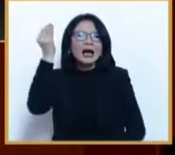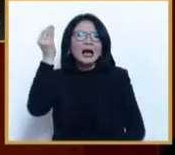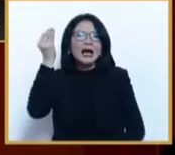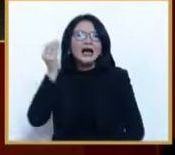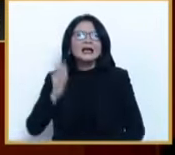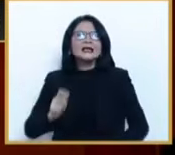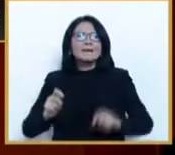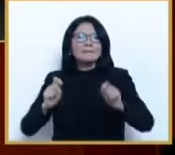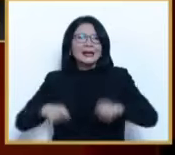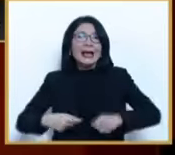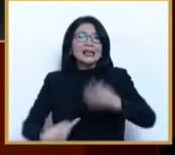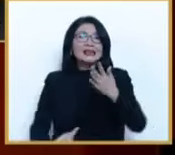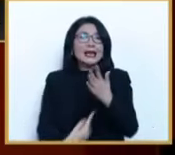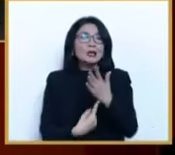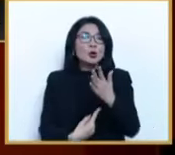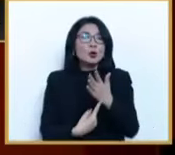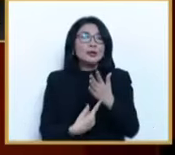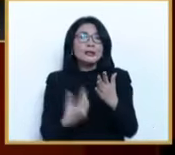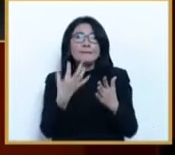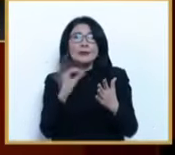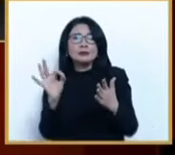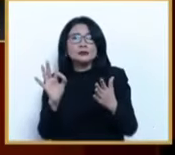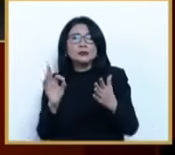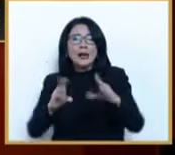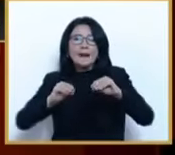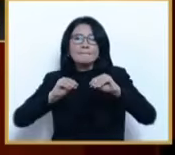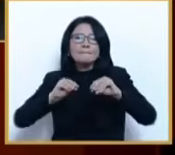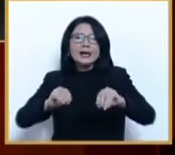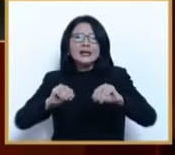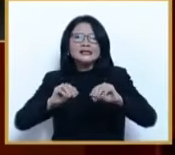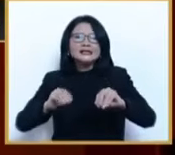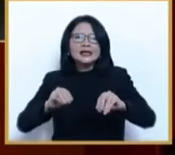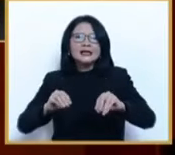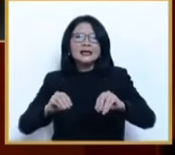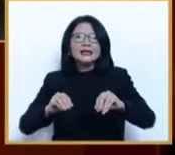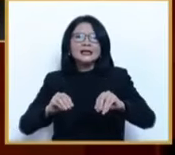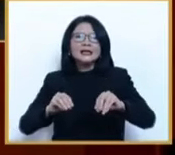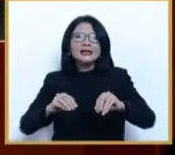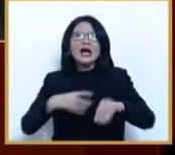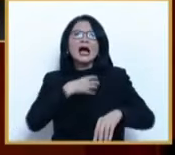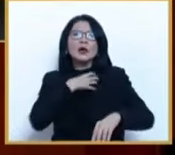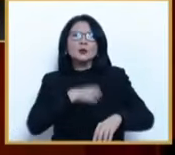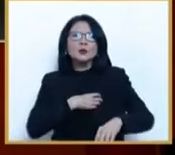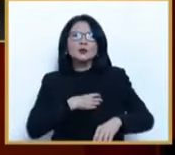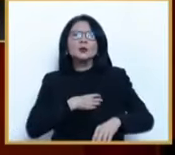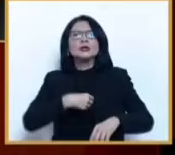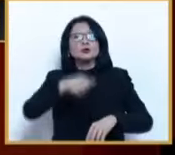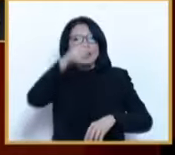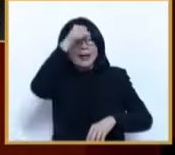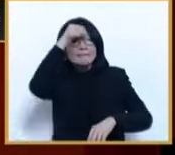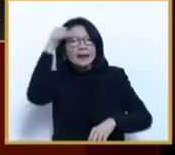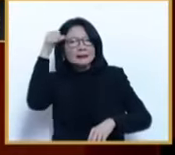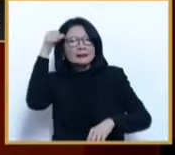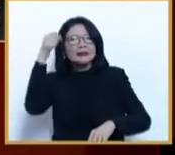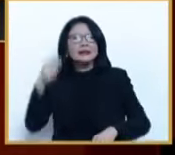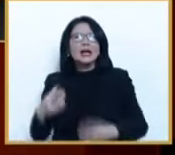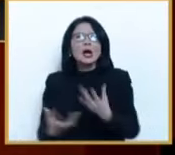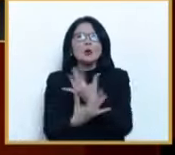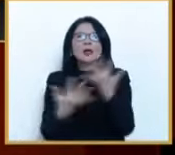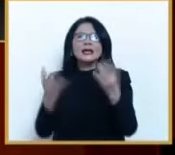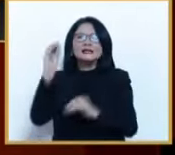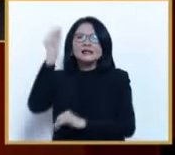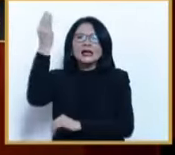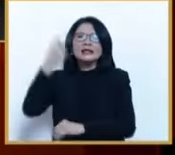menggunakan teknologi dan juga mengajarkan adab kepada kita semua untuk belajar berhemat sehingga Warga